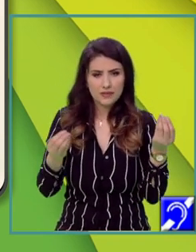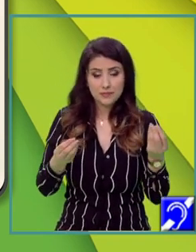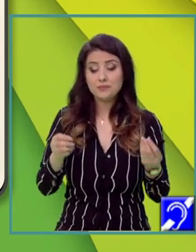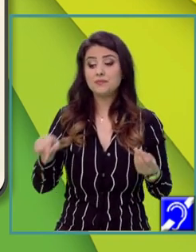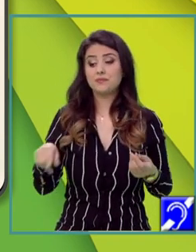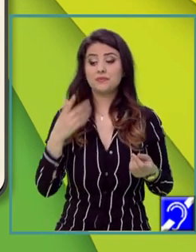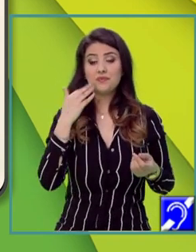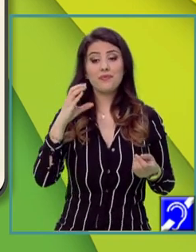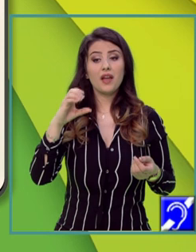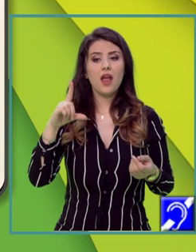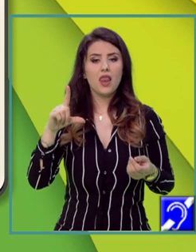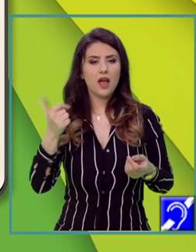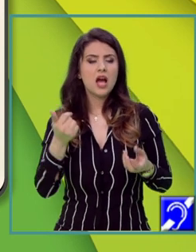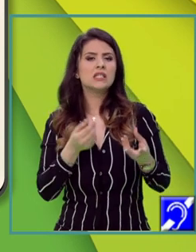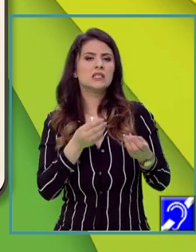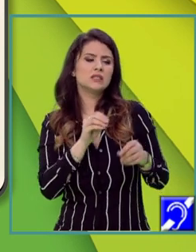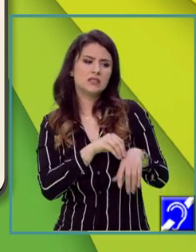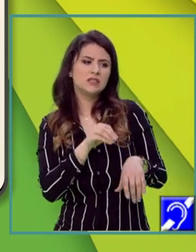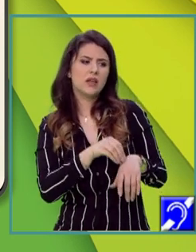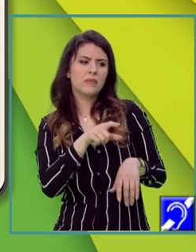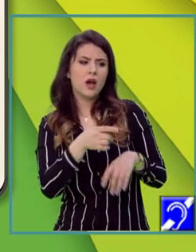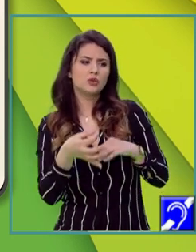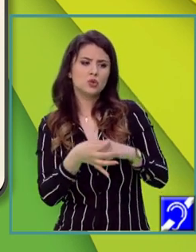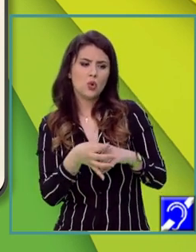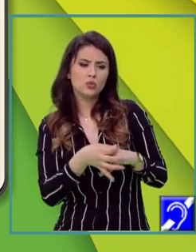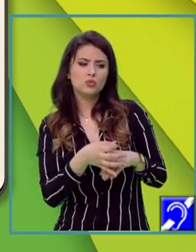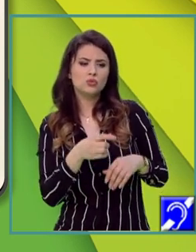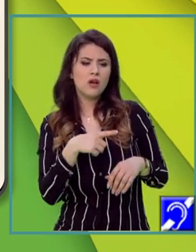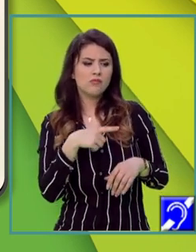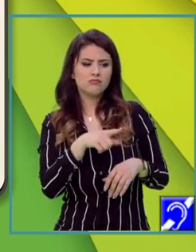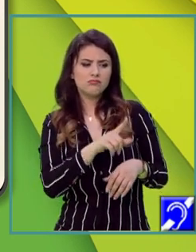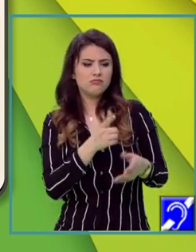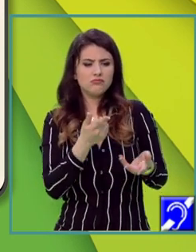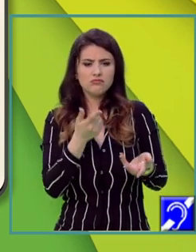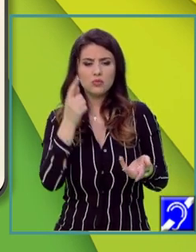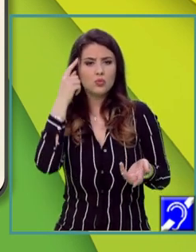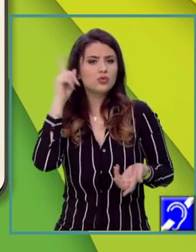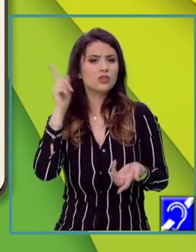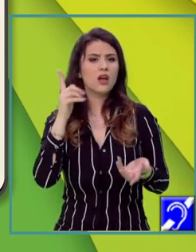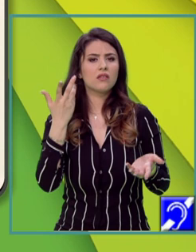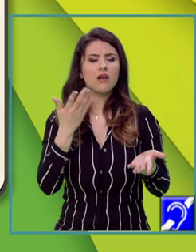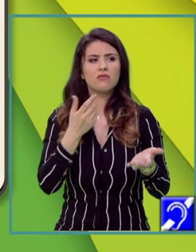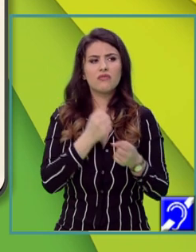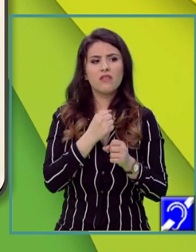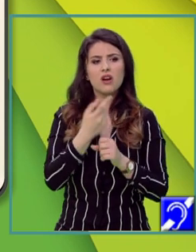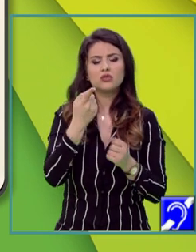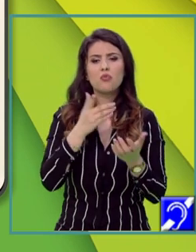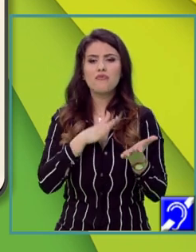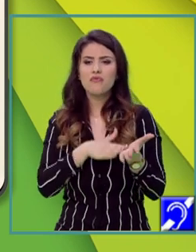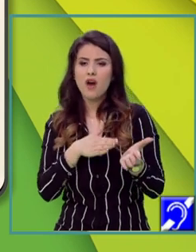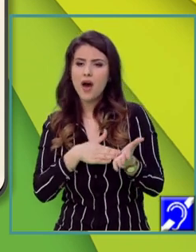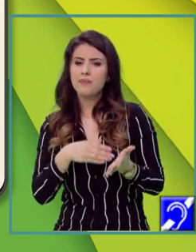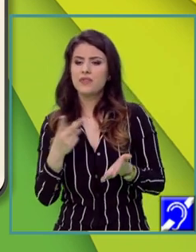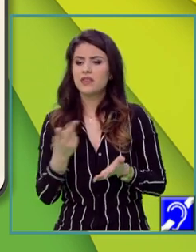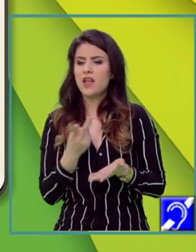consideră stângăcia vestimentara soțului cine știința lui de a dansa foarte ale inferiorității